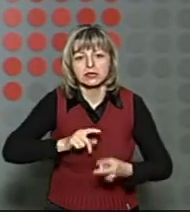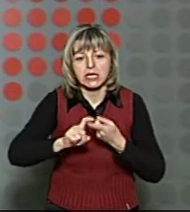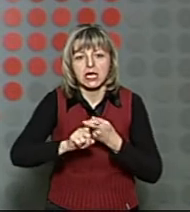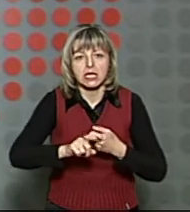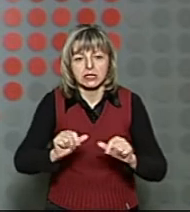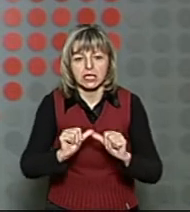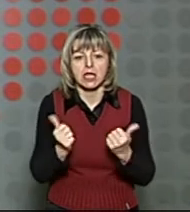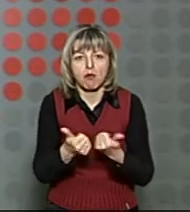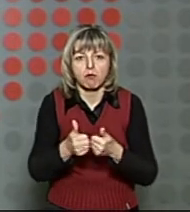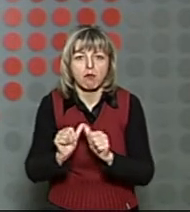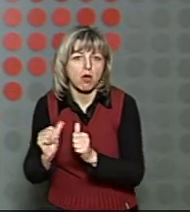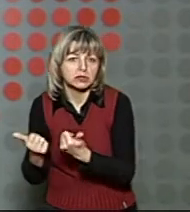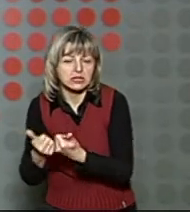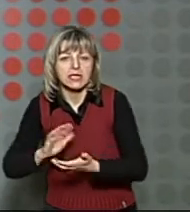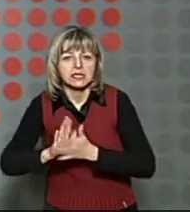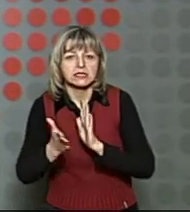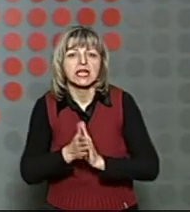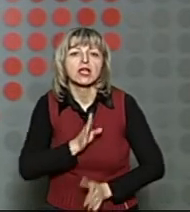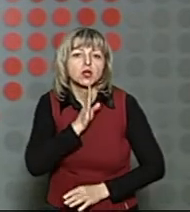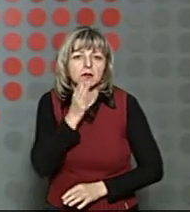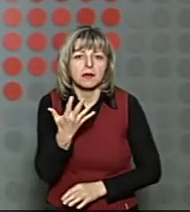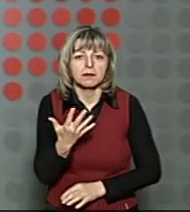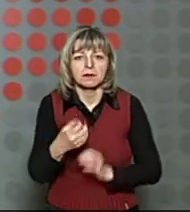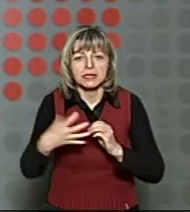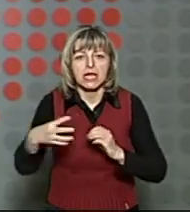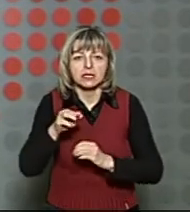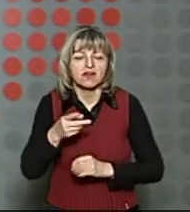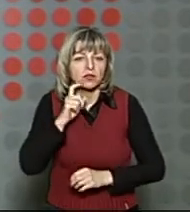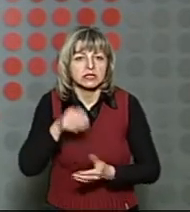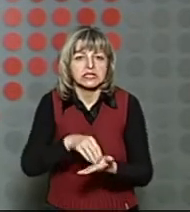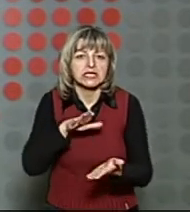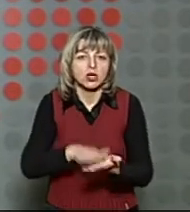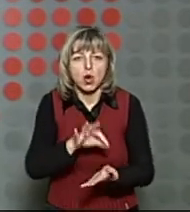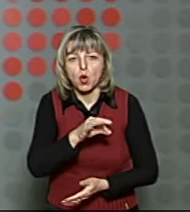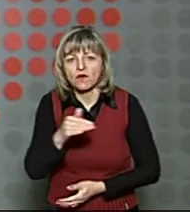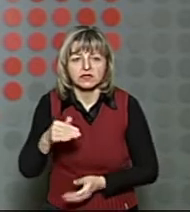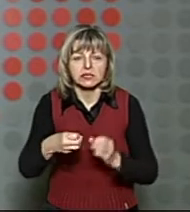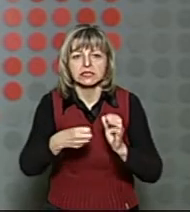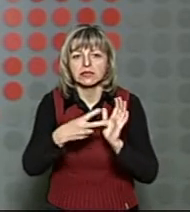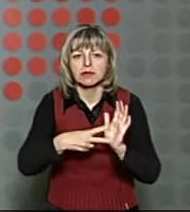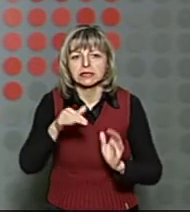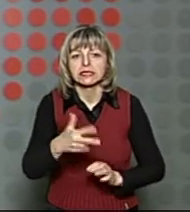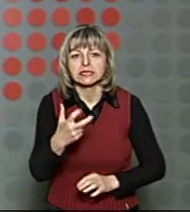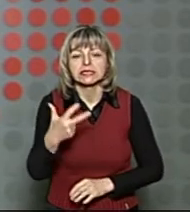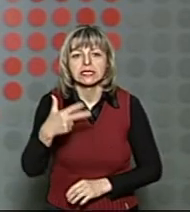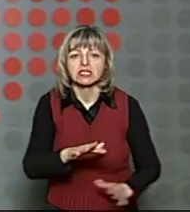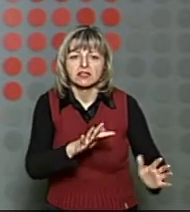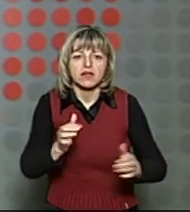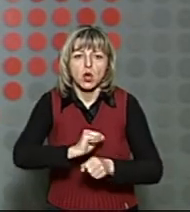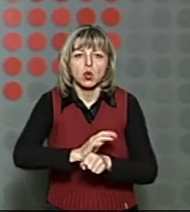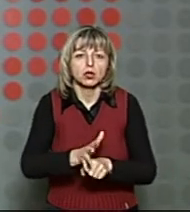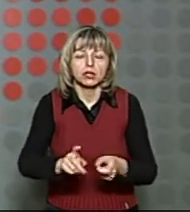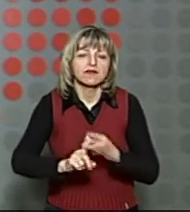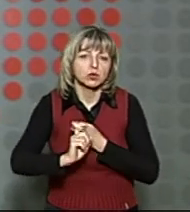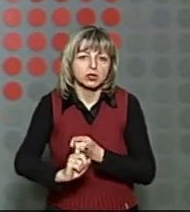карантинні пости. Станом на ранок 15 травня в Україні офіційно зареєстровано 17 330 випадків